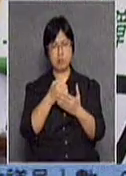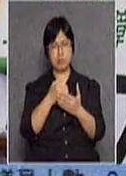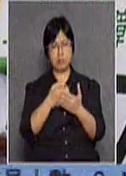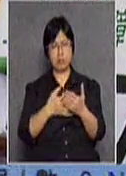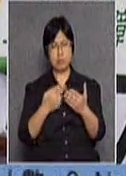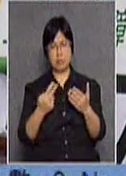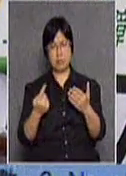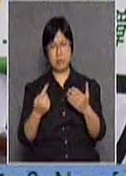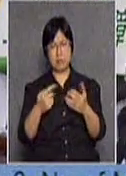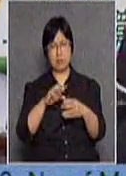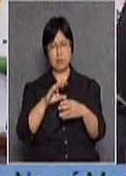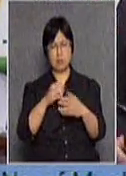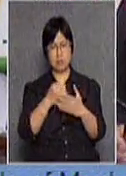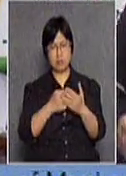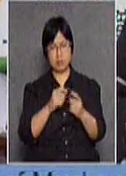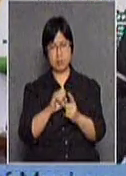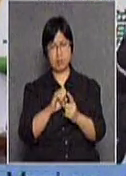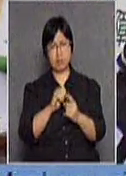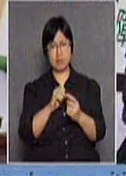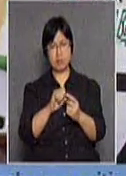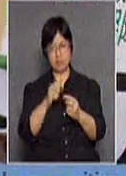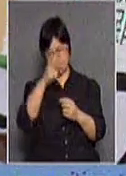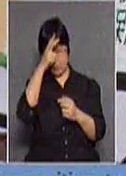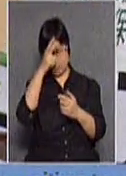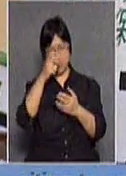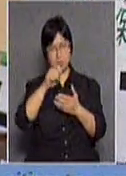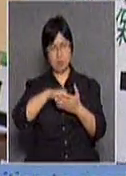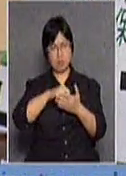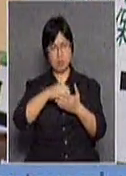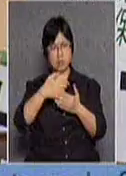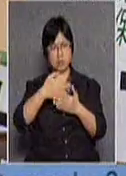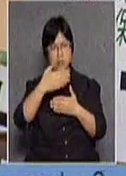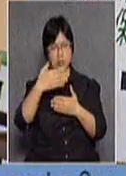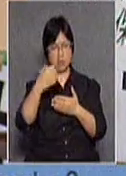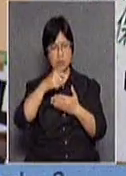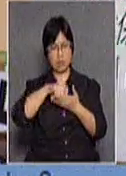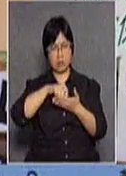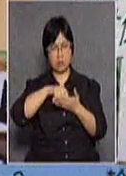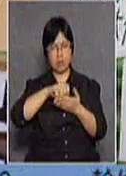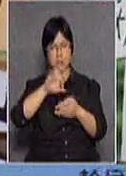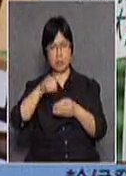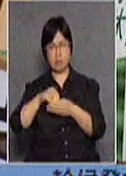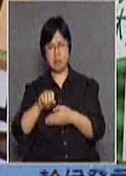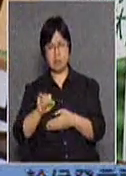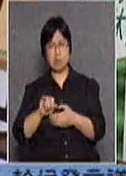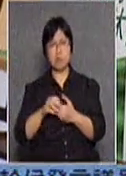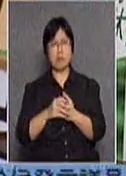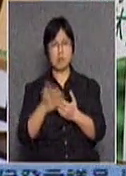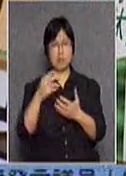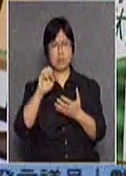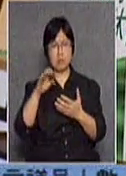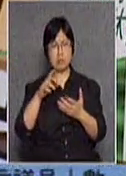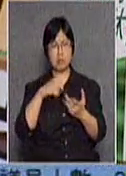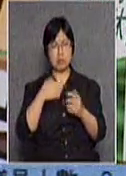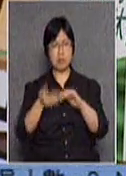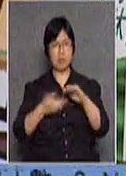21項總目21項行政長官辦公室納入這個附表的。主席，就以前說過的我不會重